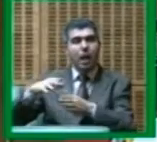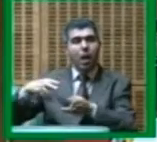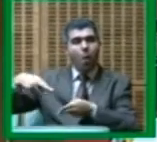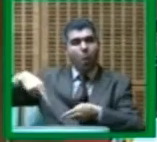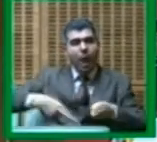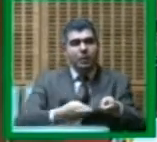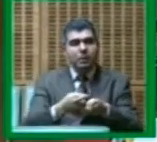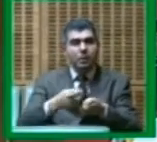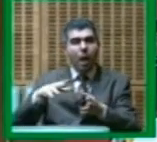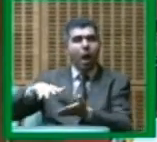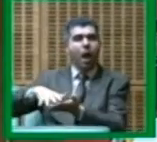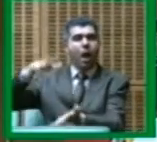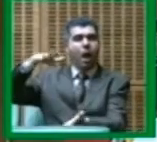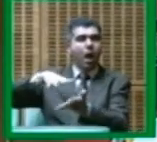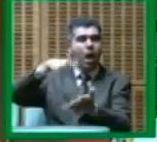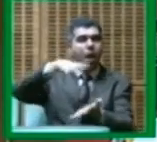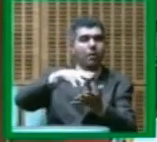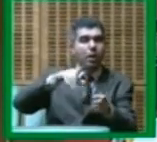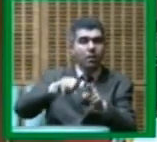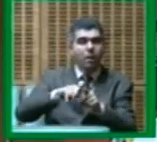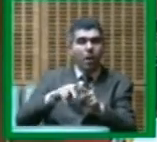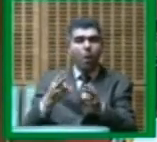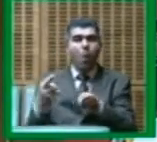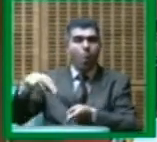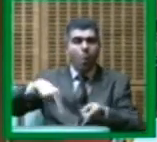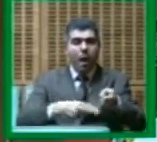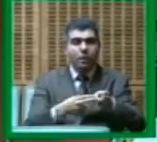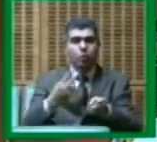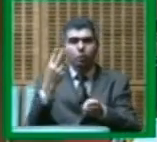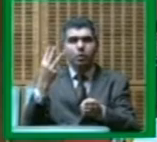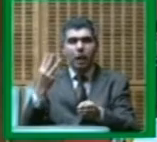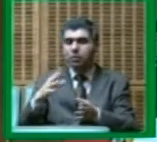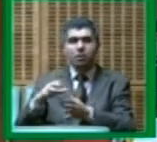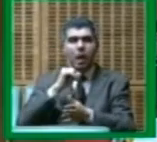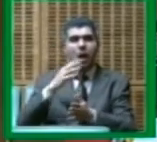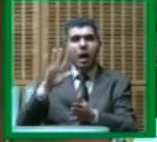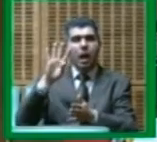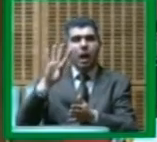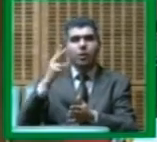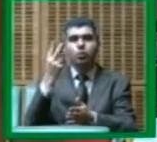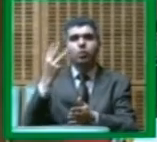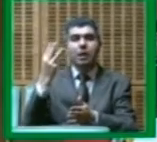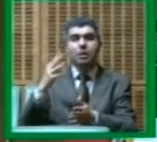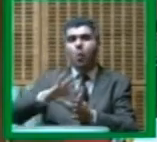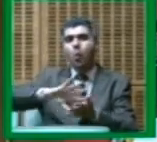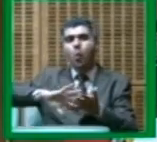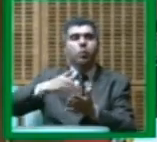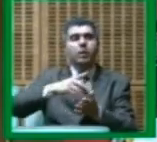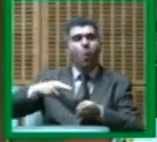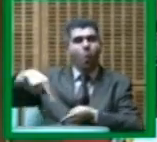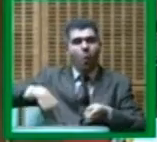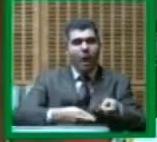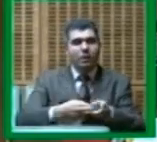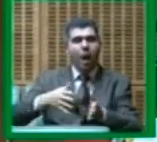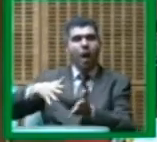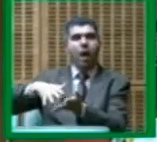ما كان مره كيوقع واد، ماشي ما ادو لا جوج، عبر هذه العقود الاخيره واد ولا جوج اللي كيعمروا. دابا الويديان كلها عمرات. شنو اللي وقع؟